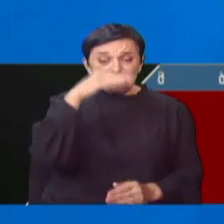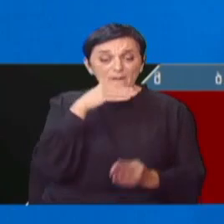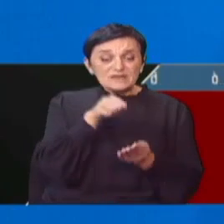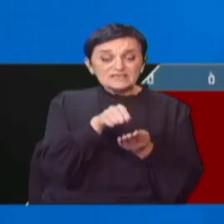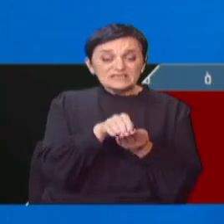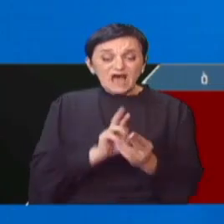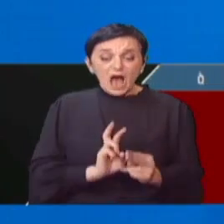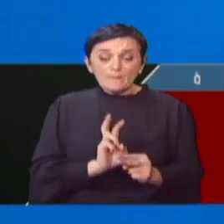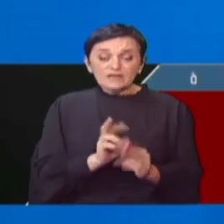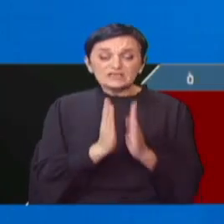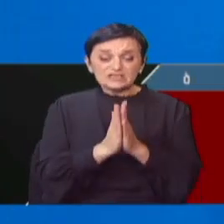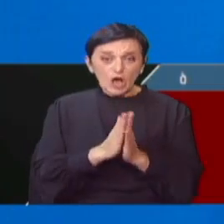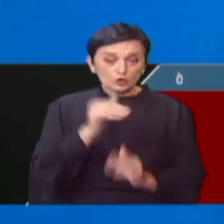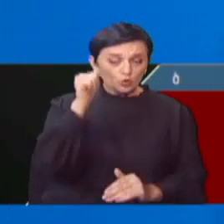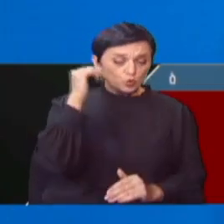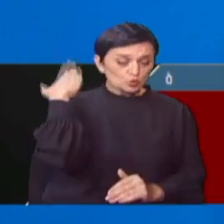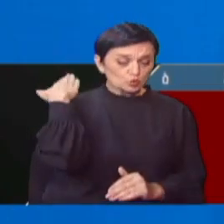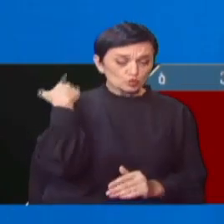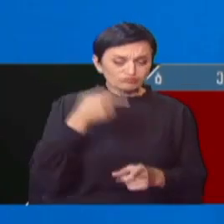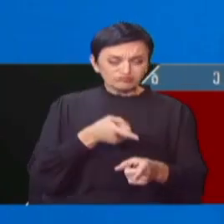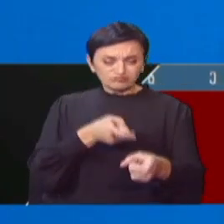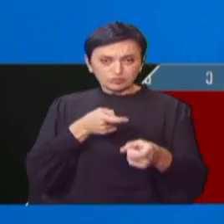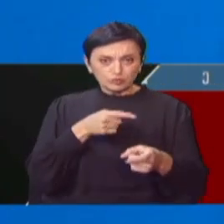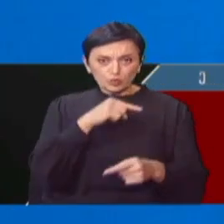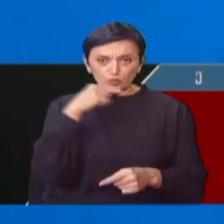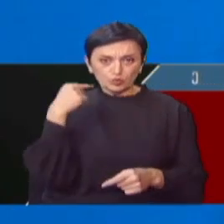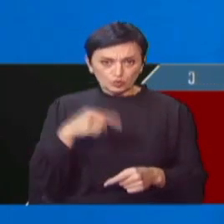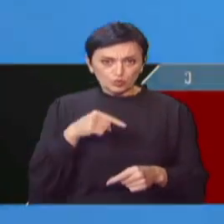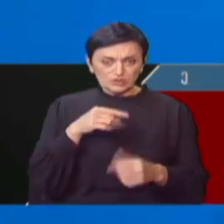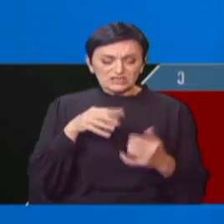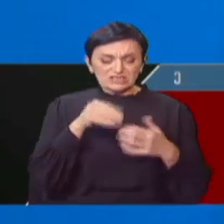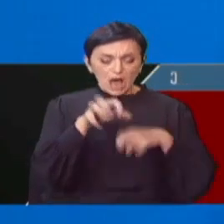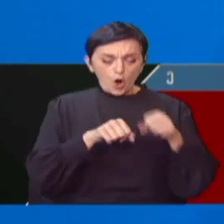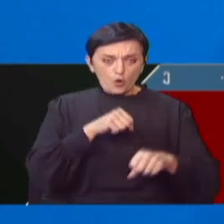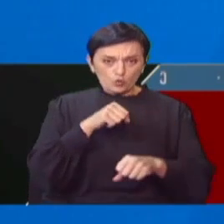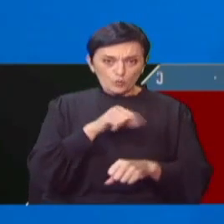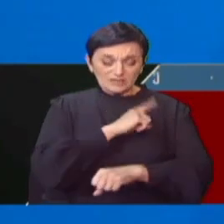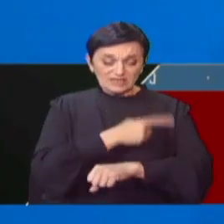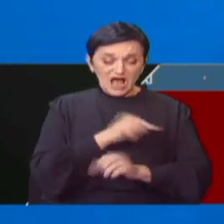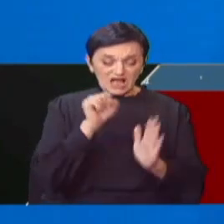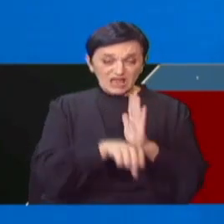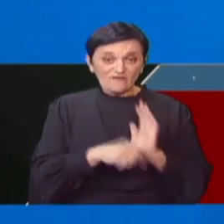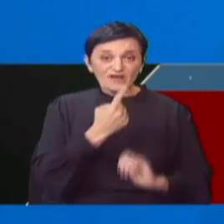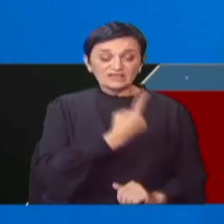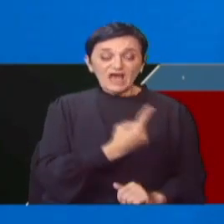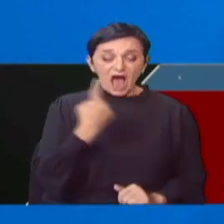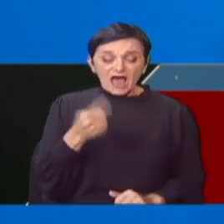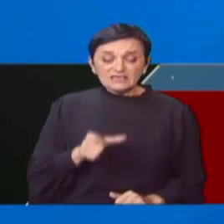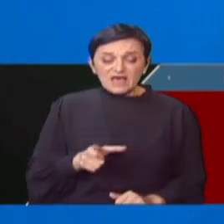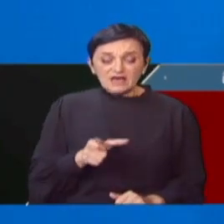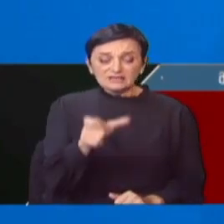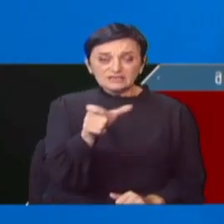საფლავზე მიდის საოცავად, ზურგში ესვრიან რუსული საოკუპაციო ძალები და კლავენ. ერთადერთი გზა რეალური